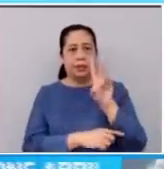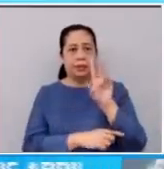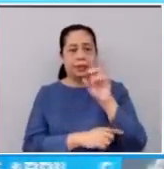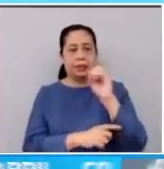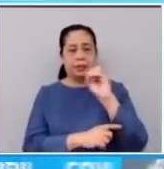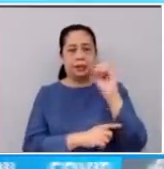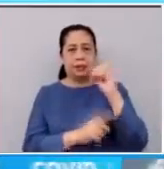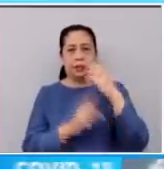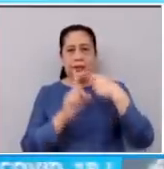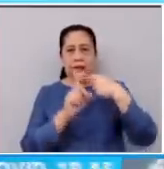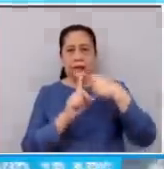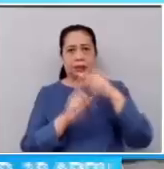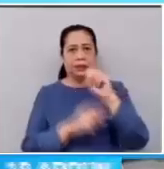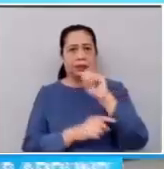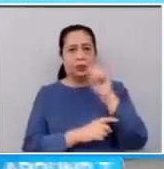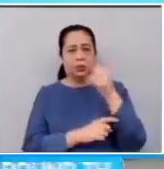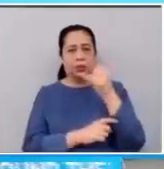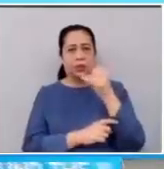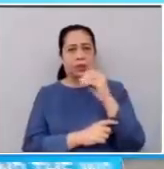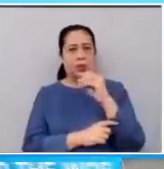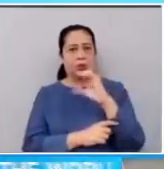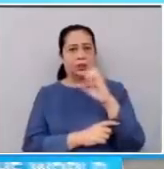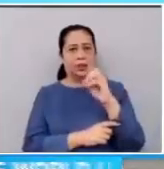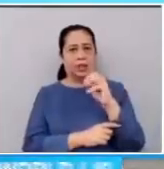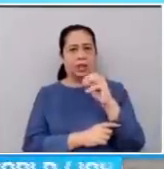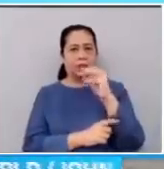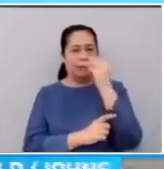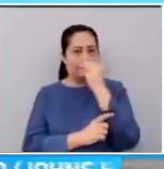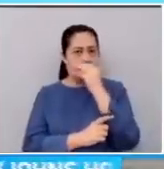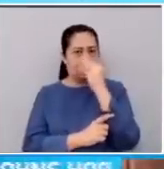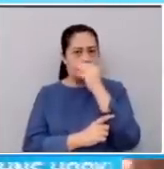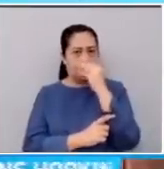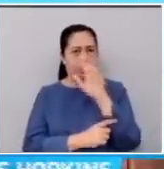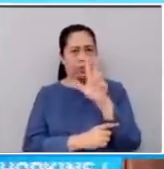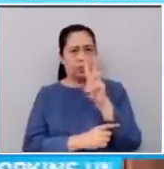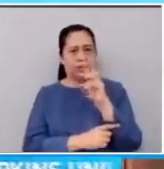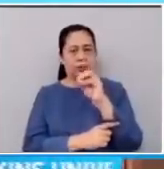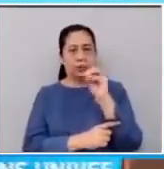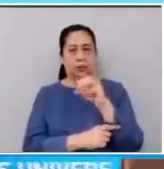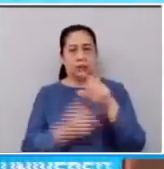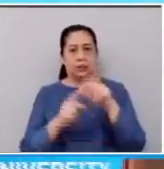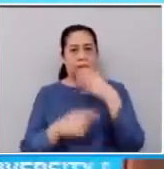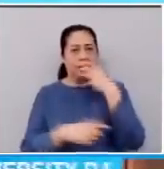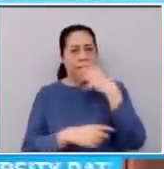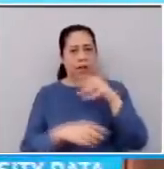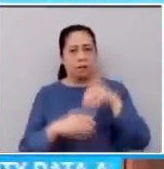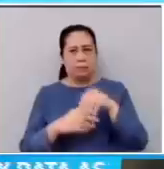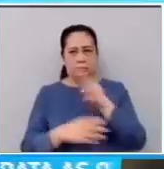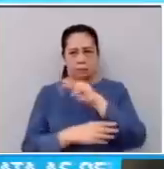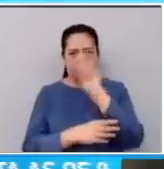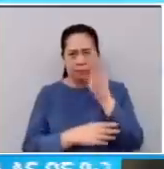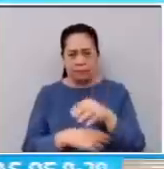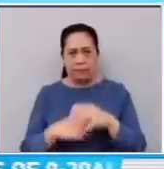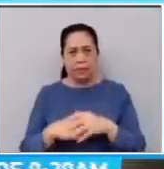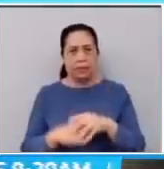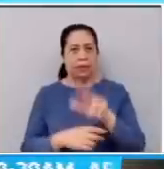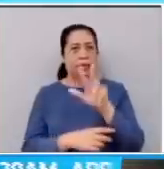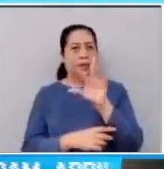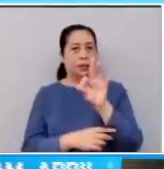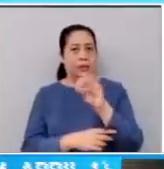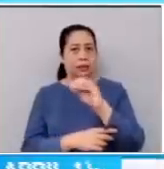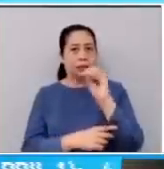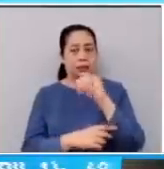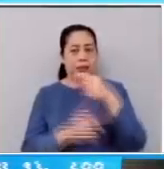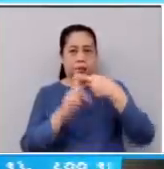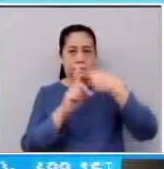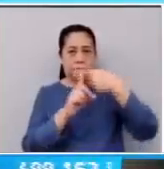sa San Jose Occidental, Mindoro. Umabot naman sa 36 degrees Celsius ang init sa Metro Manila, habang 39 degrees Celsius ang heat